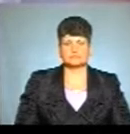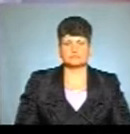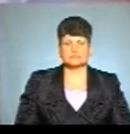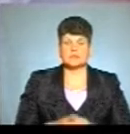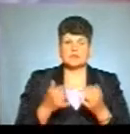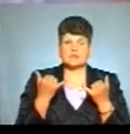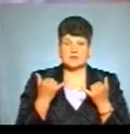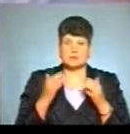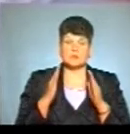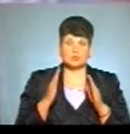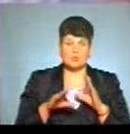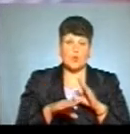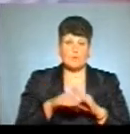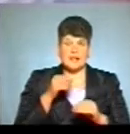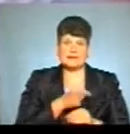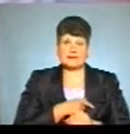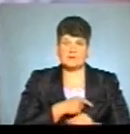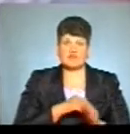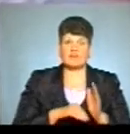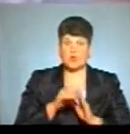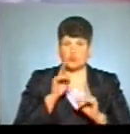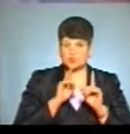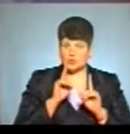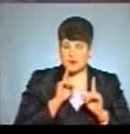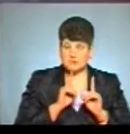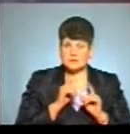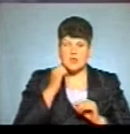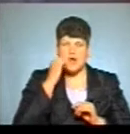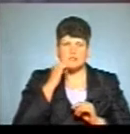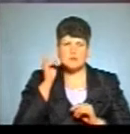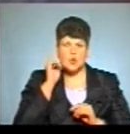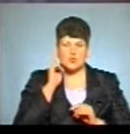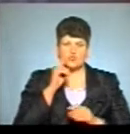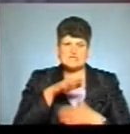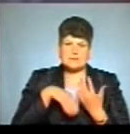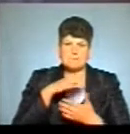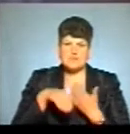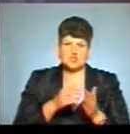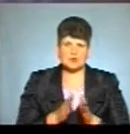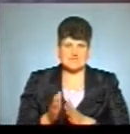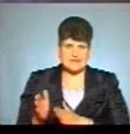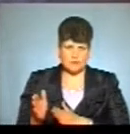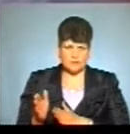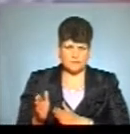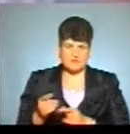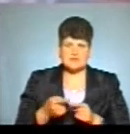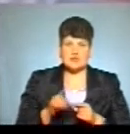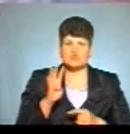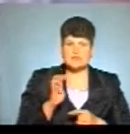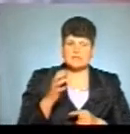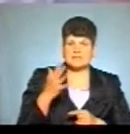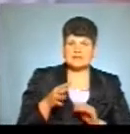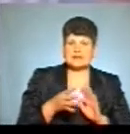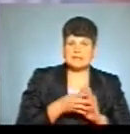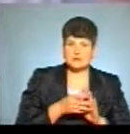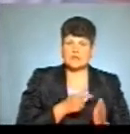Зараз ми будемо обирати депутатів до Верховної Ради за старою змішаною системою. Це з 450 депутатів